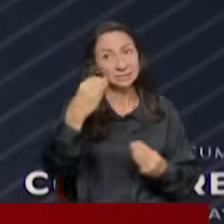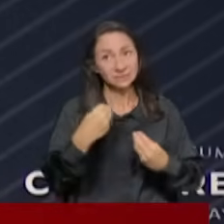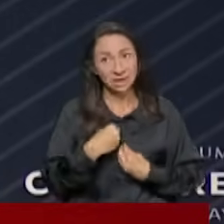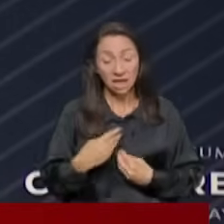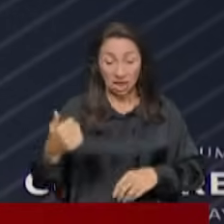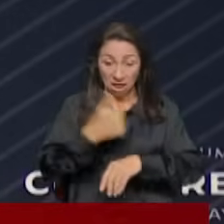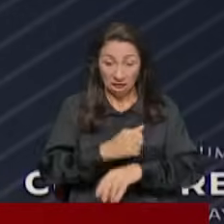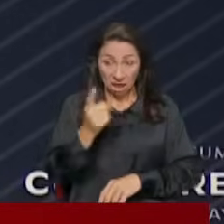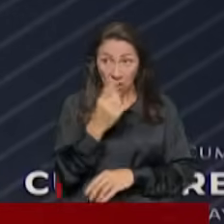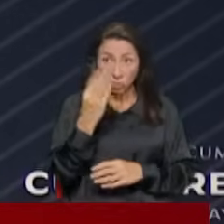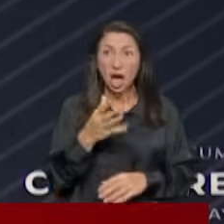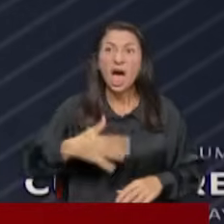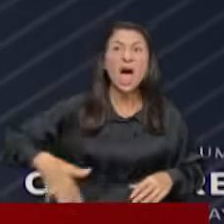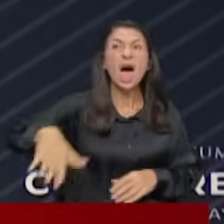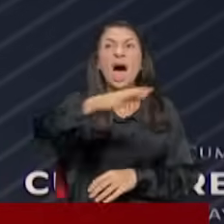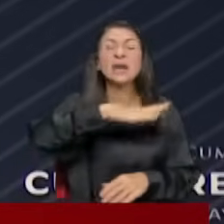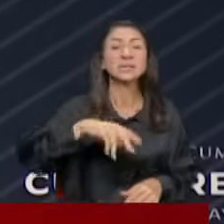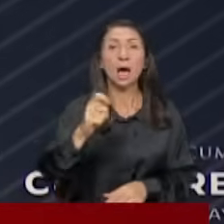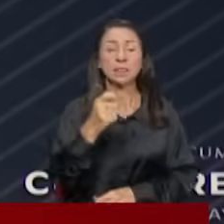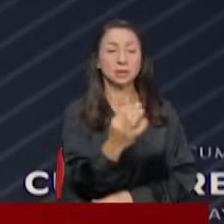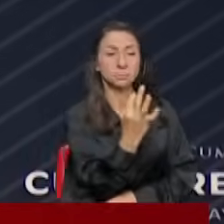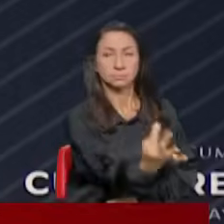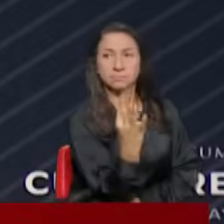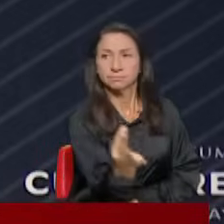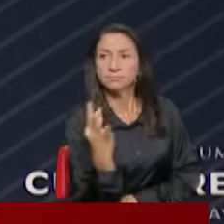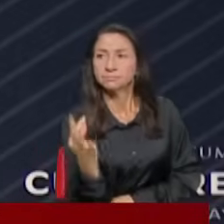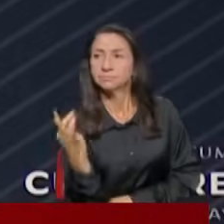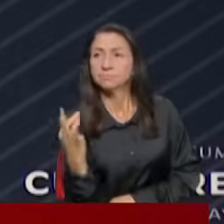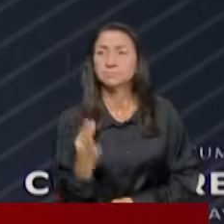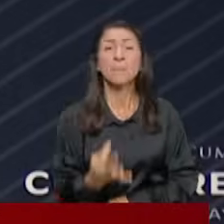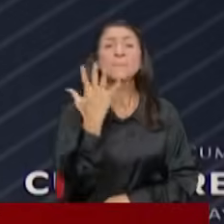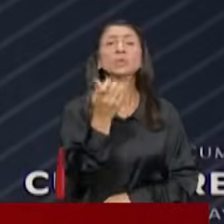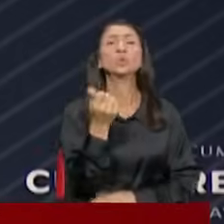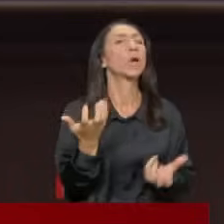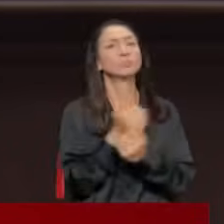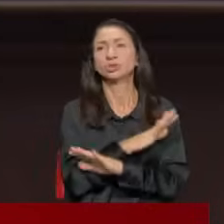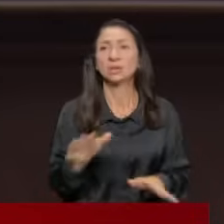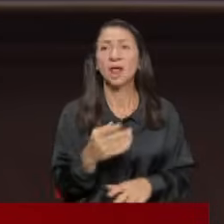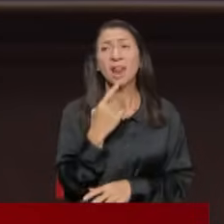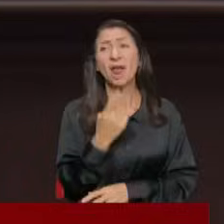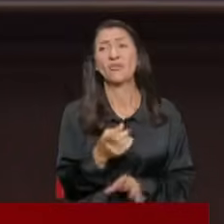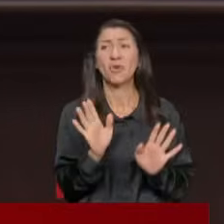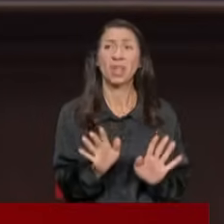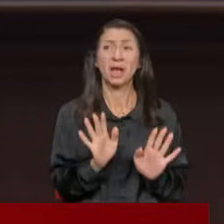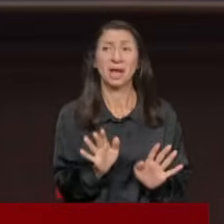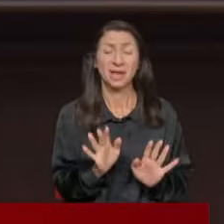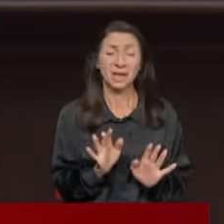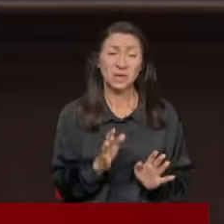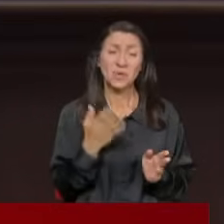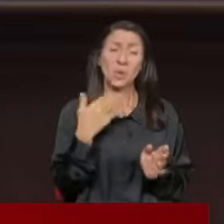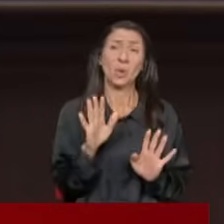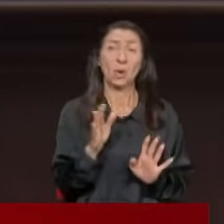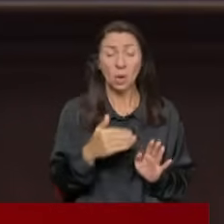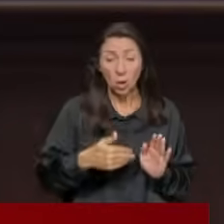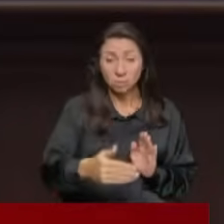iktidar olduğumuza herkesin anahtarını teslim edeceğiz beş kuruş alacağız lafı haberi gele yok